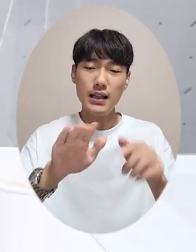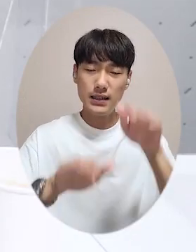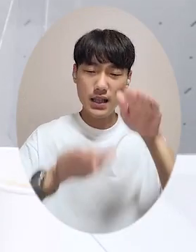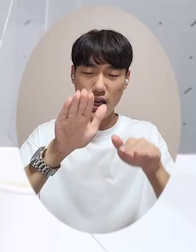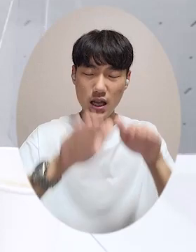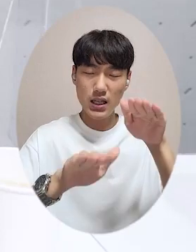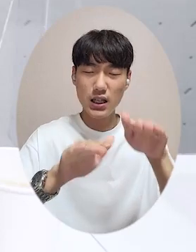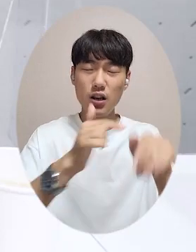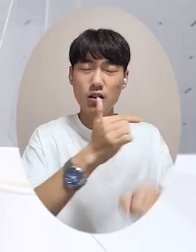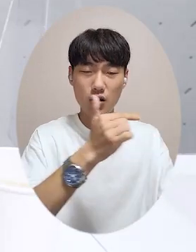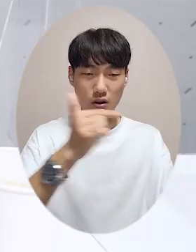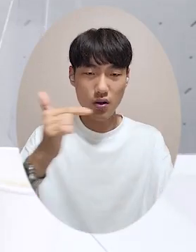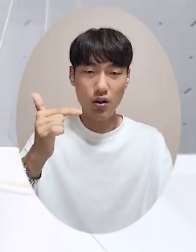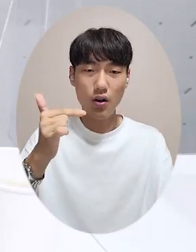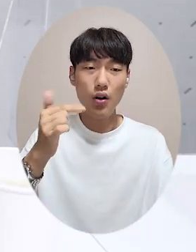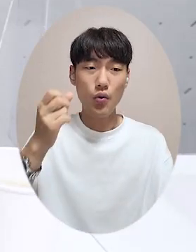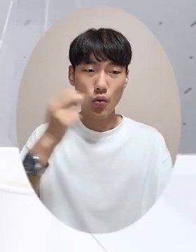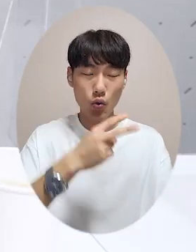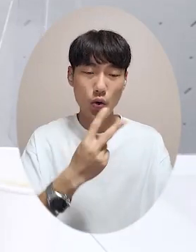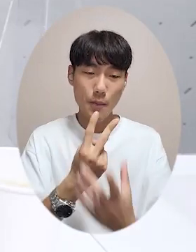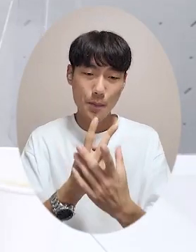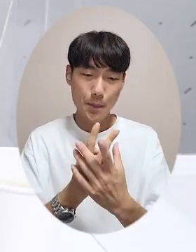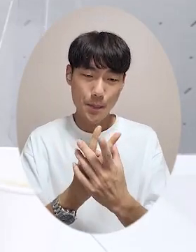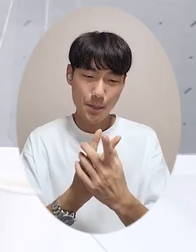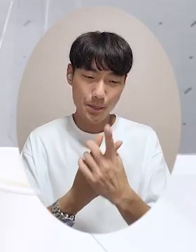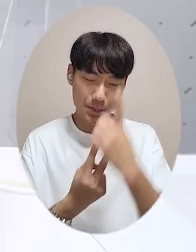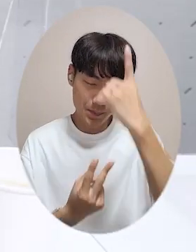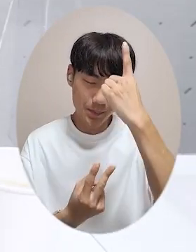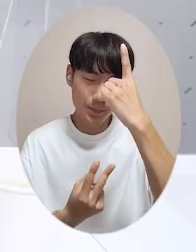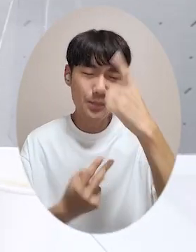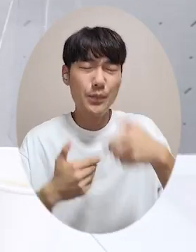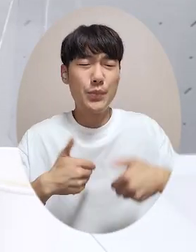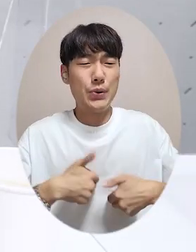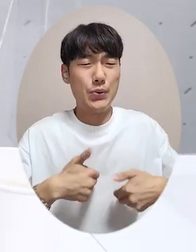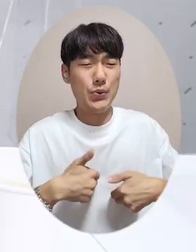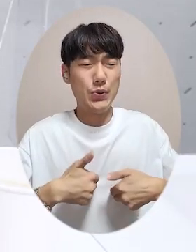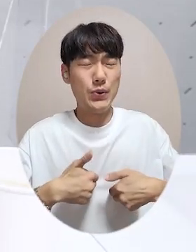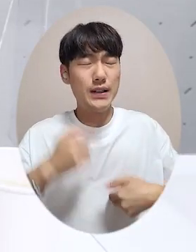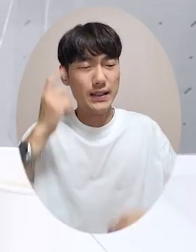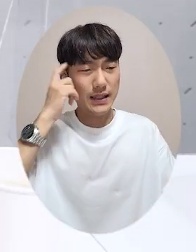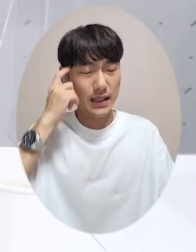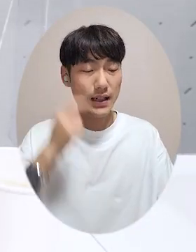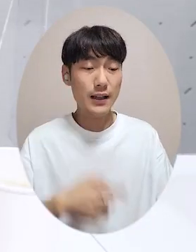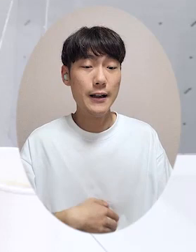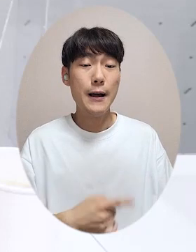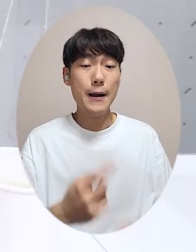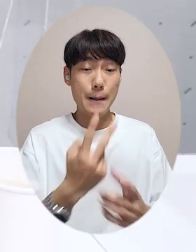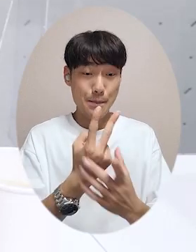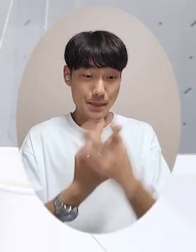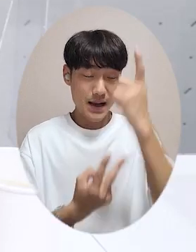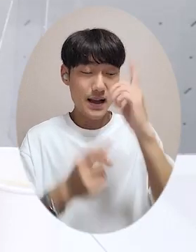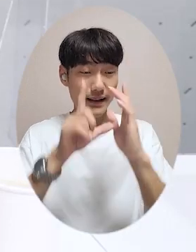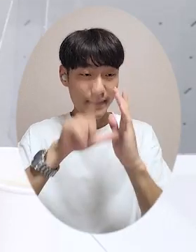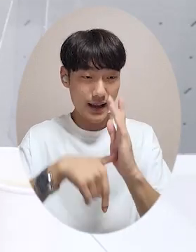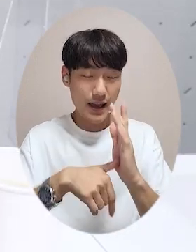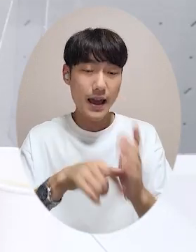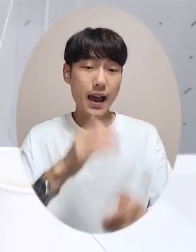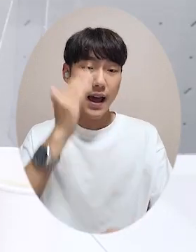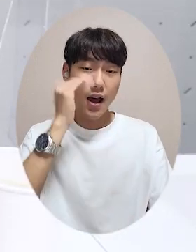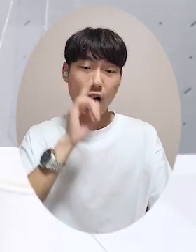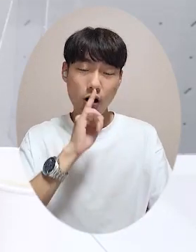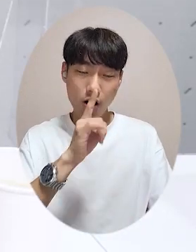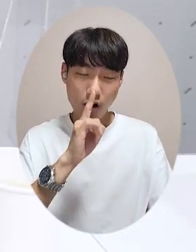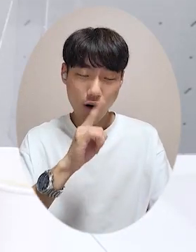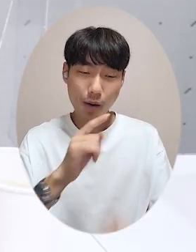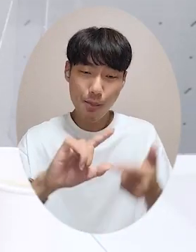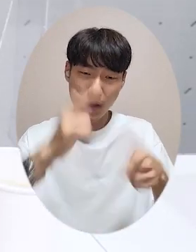있고 이제 남북한 농인들이 사용하는 수어 통합도 시급하다고 합니다. 네. 그래서 나중에 우리가 서로 만나게 됐을 때 말글이